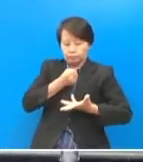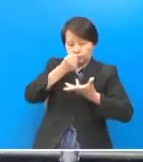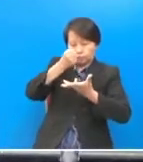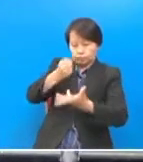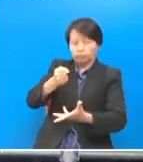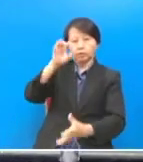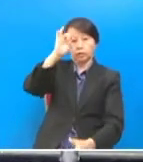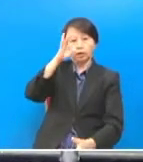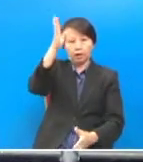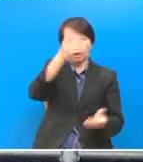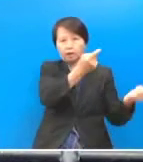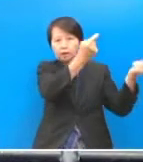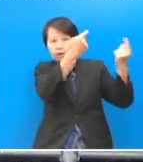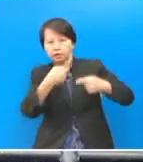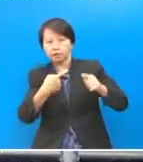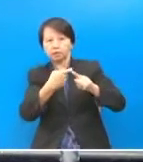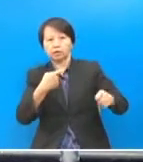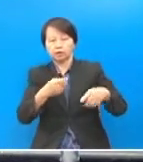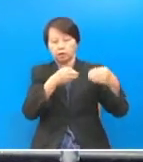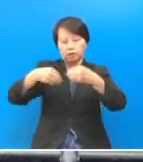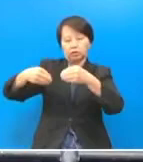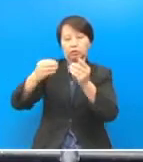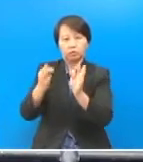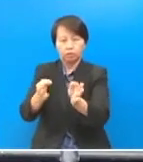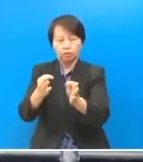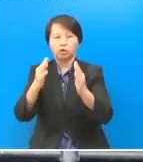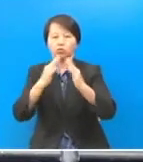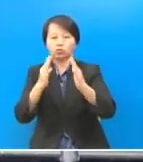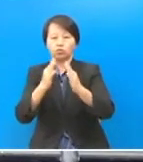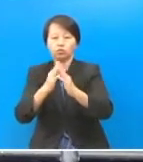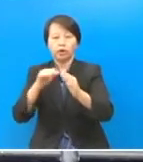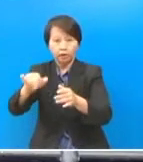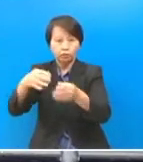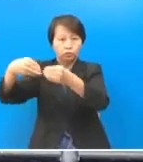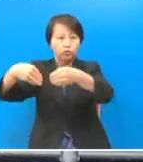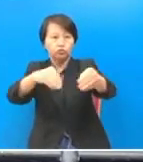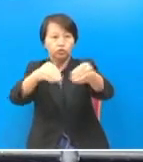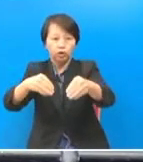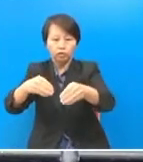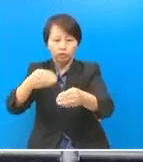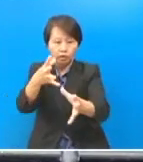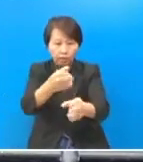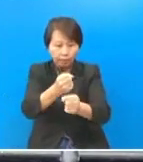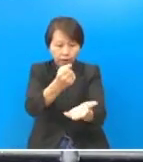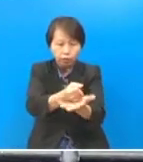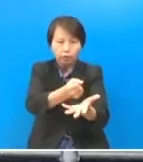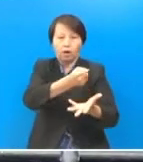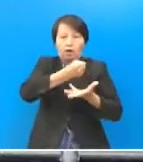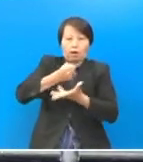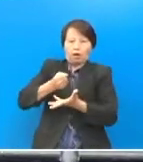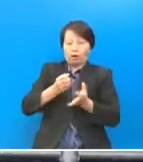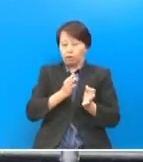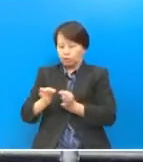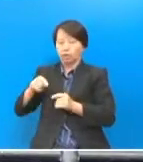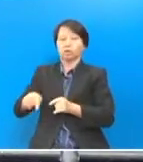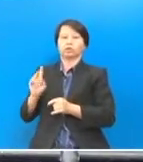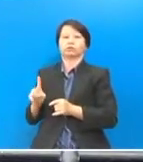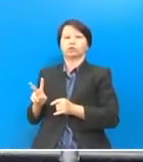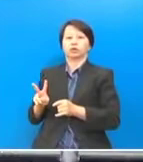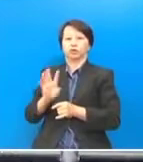insyaallah akan datang di pada hasil penjualan rumah-rumahan tersebut mengenai iyem jam